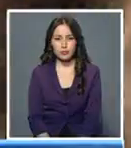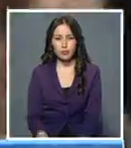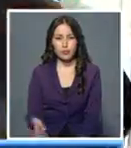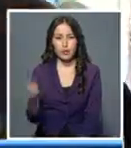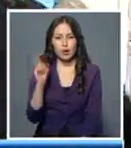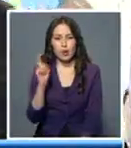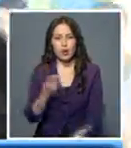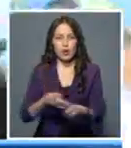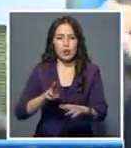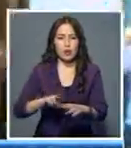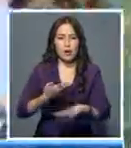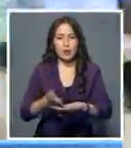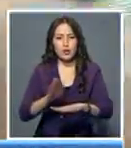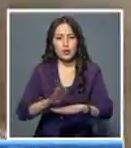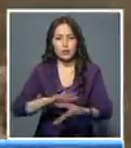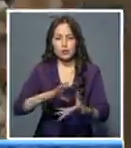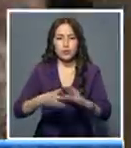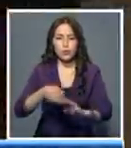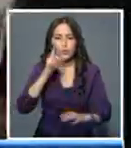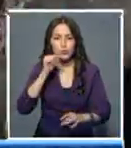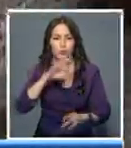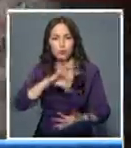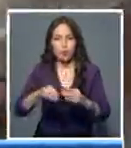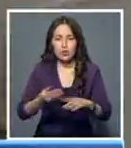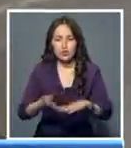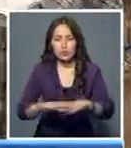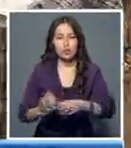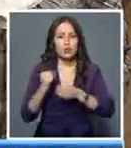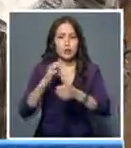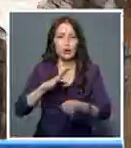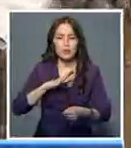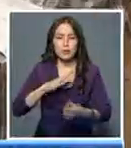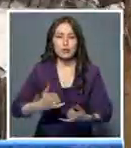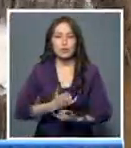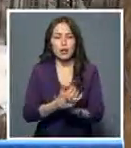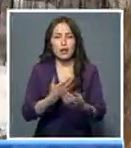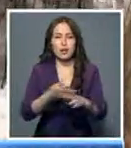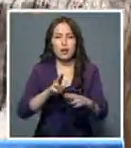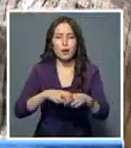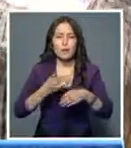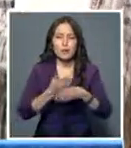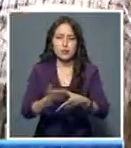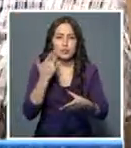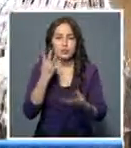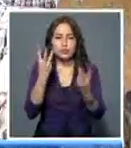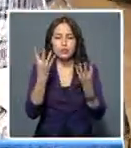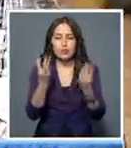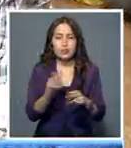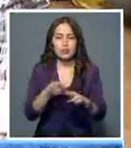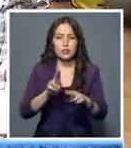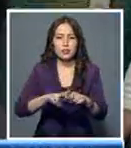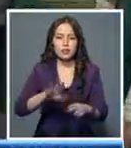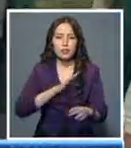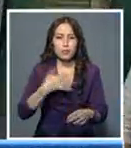Көлемі де салмағы да зор аладорбаларды ер азаматтардың өзі әзір көтеріп жатыр. Қайырымды елордалықтардың арқасында үш күнде осындай